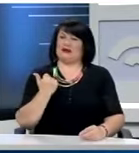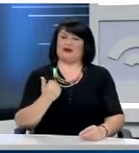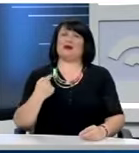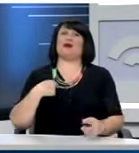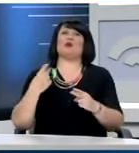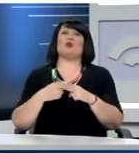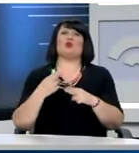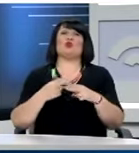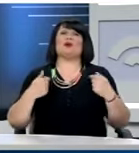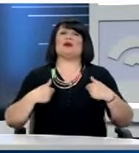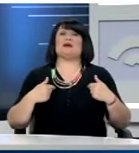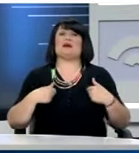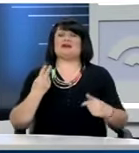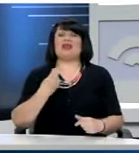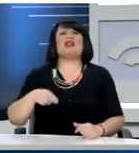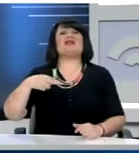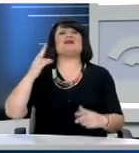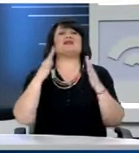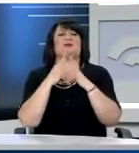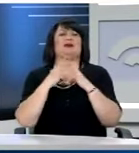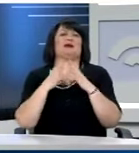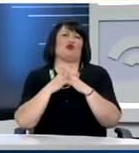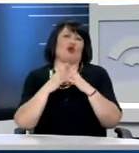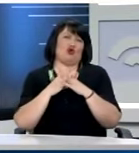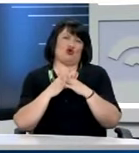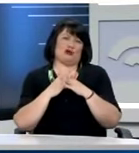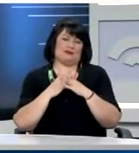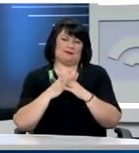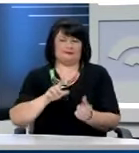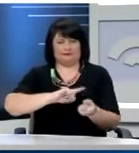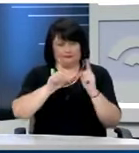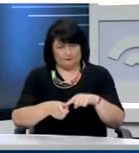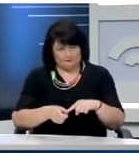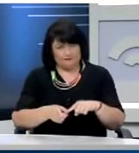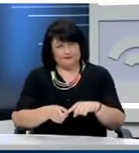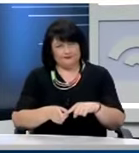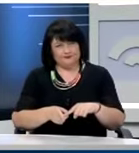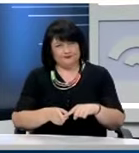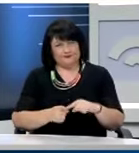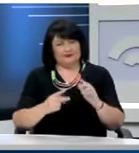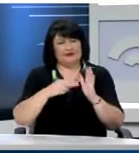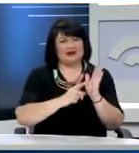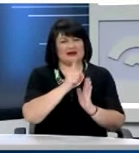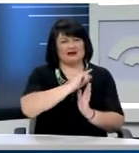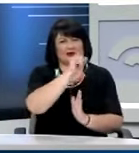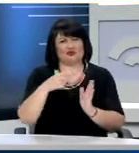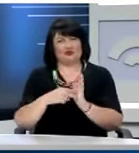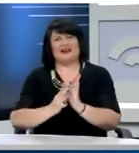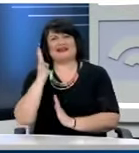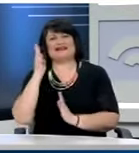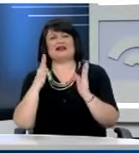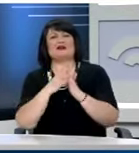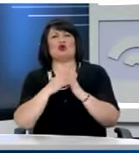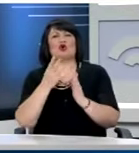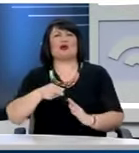πιο σημαντικό είναι ότι δεν αυξήσαμε τιμολόγια, σε αντίθεση με όλα όσα έγιναν από το 2011 στο 2014, όπου